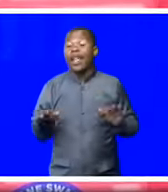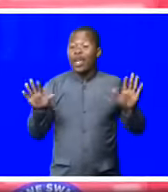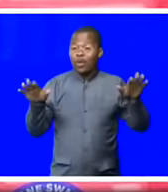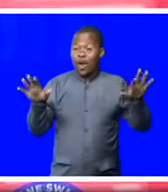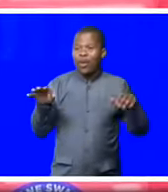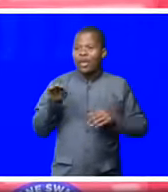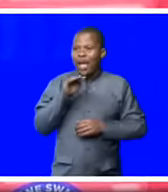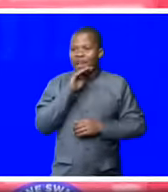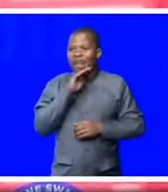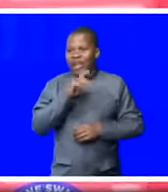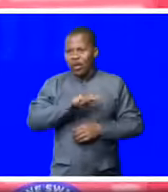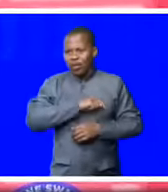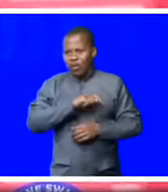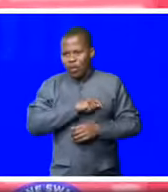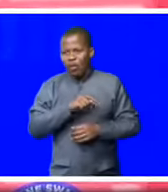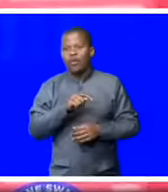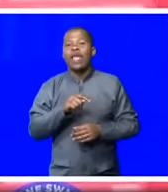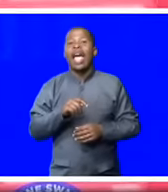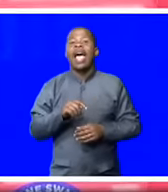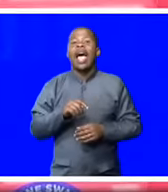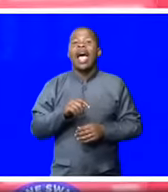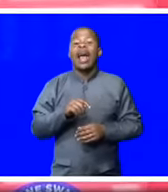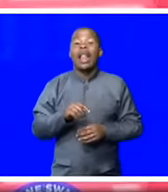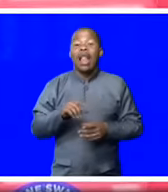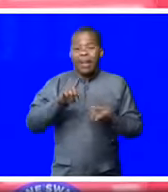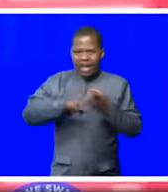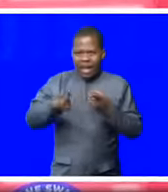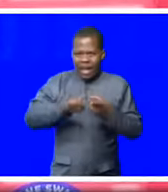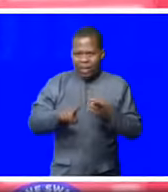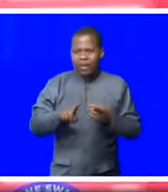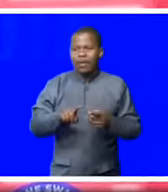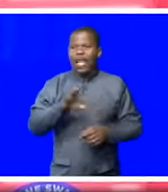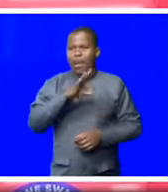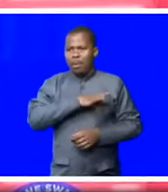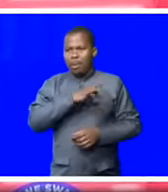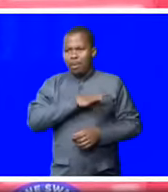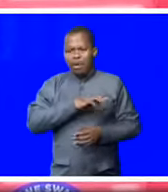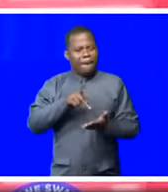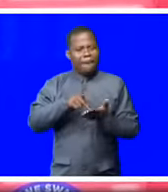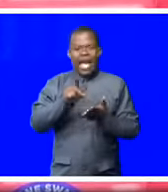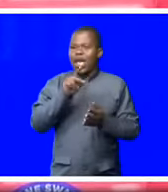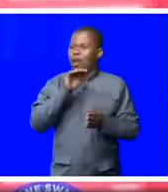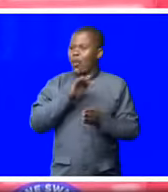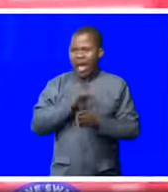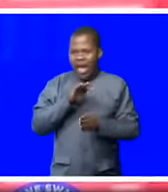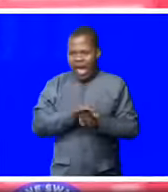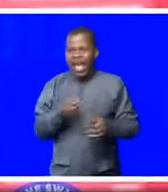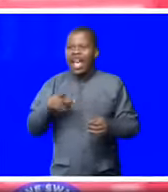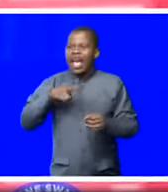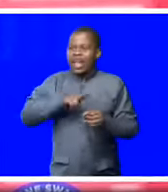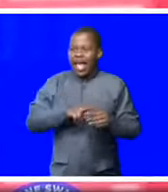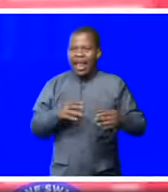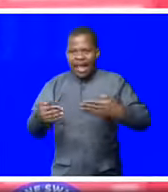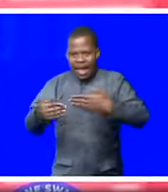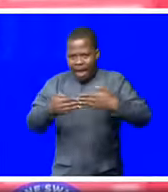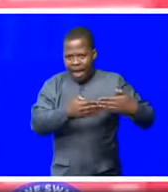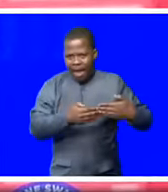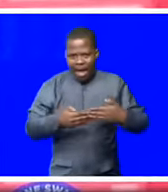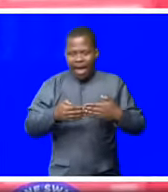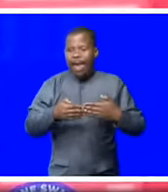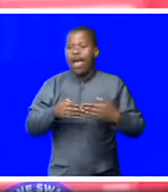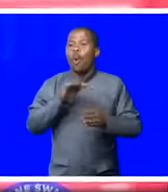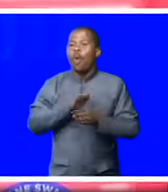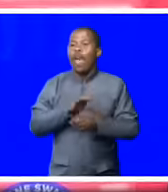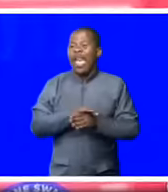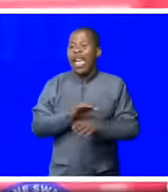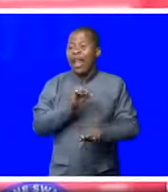ubuke kahle sibhadala kwengonke lama club takhulu futhi sibaphatha kahle futhi lapha